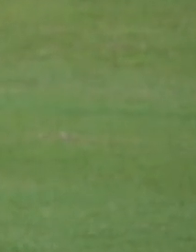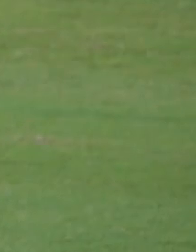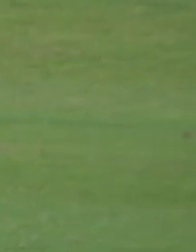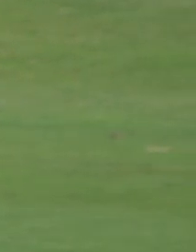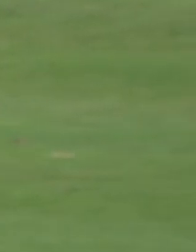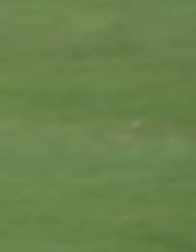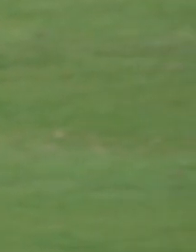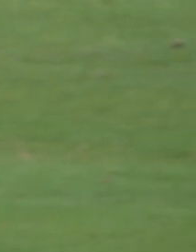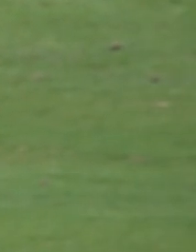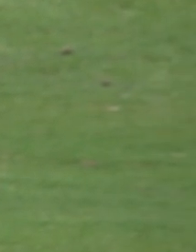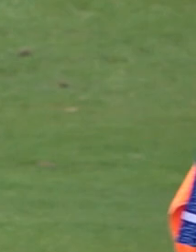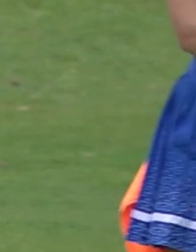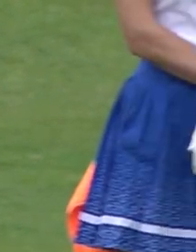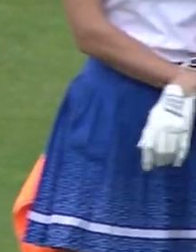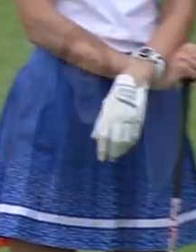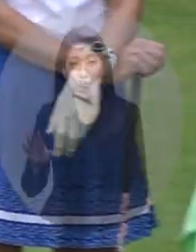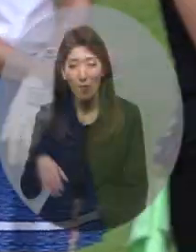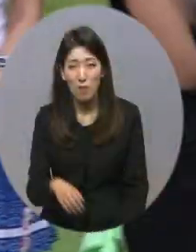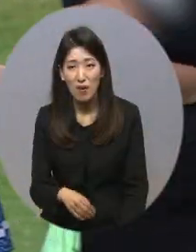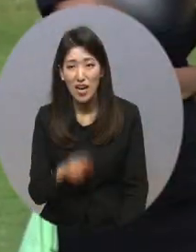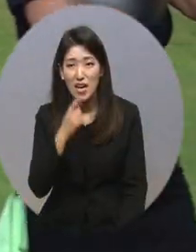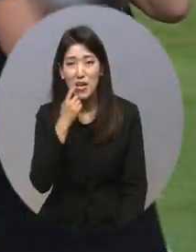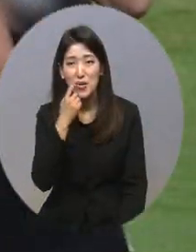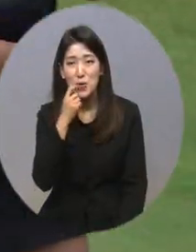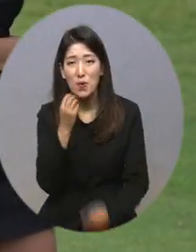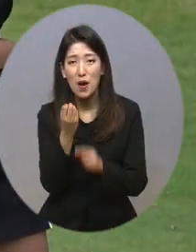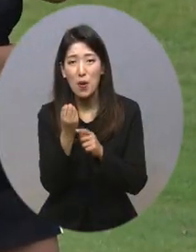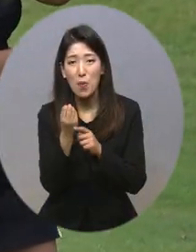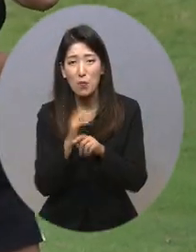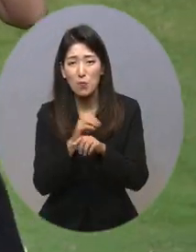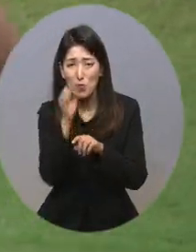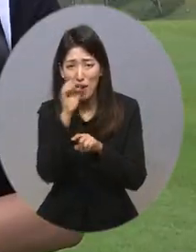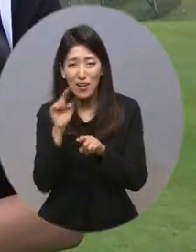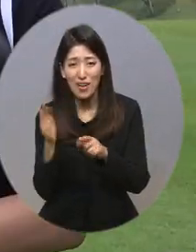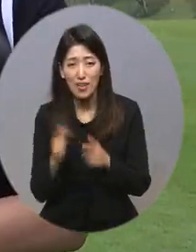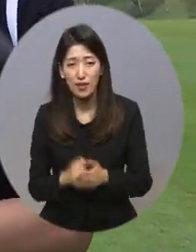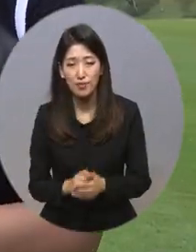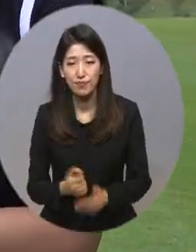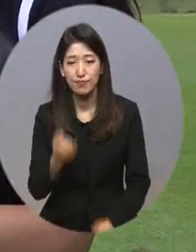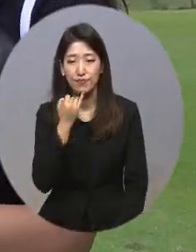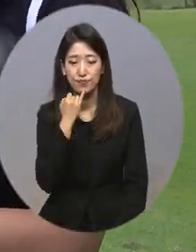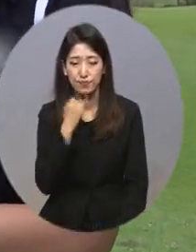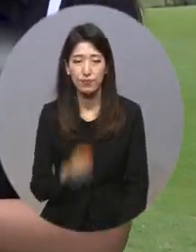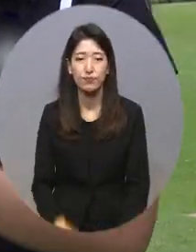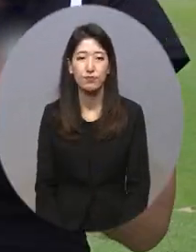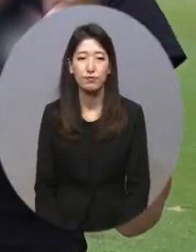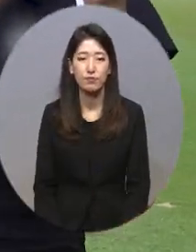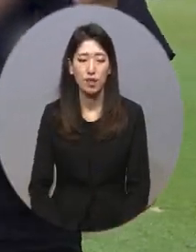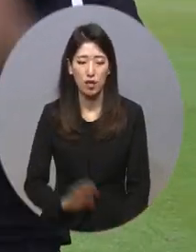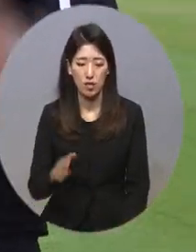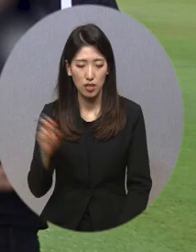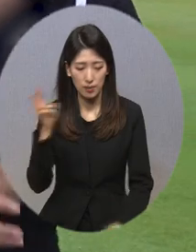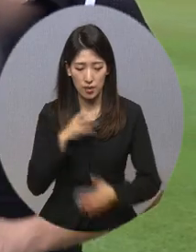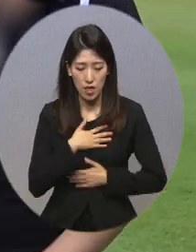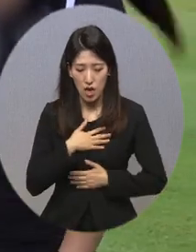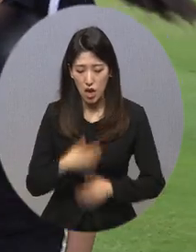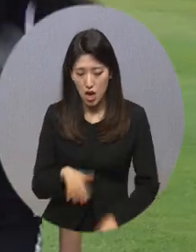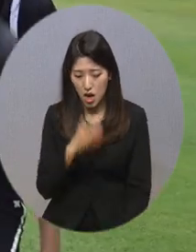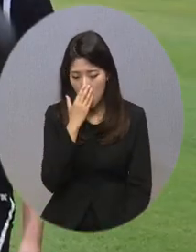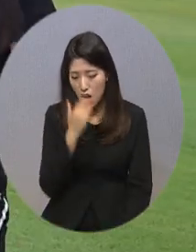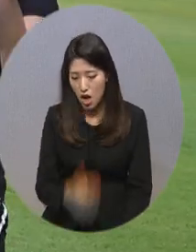어? 하수구 되게 아끼는 거 아니었어? 어때? 쟤를 저렇게 막 취급해도 되는 거야? 아니야, 지금 급도로 피곤해졌어. 아까